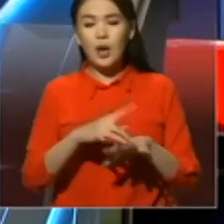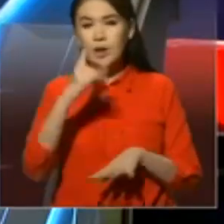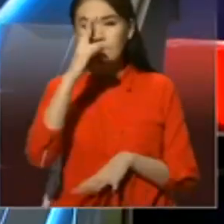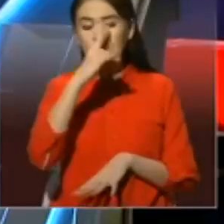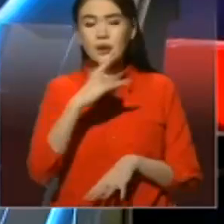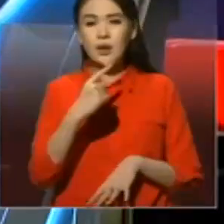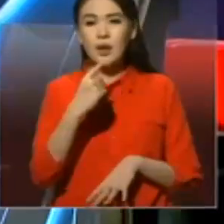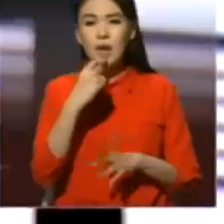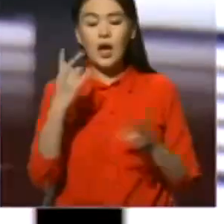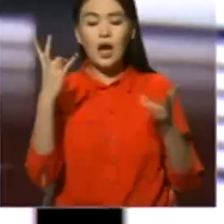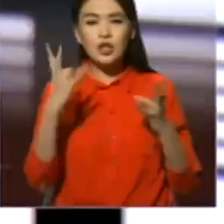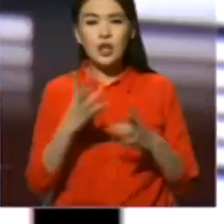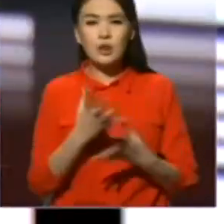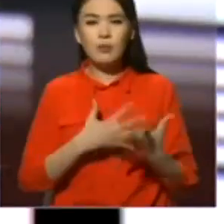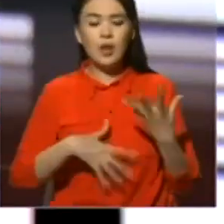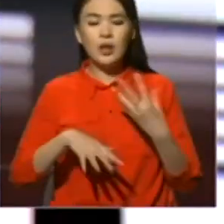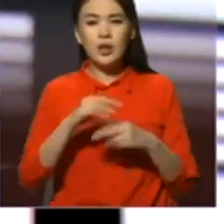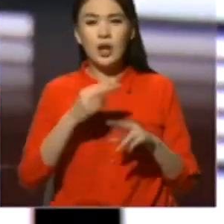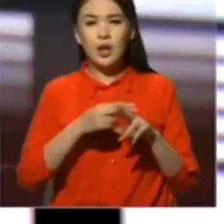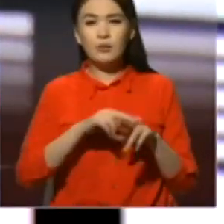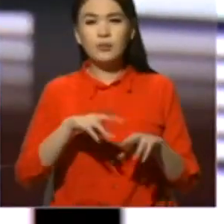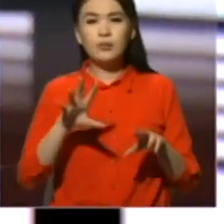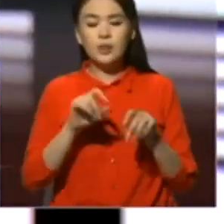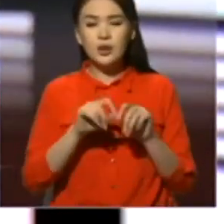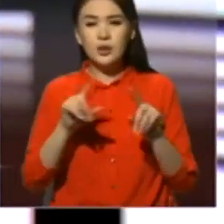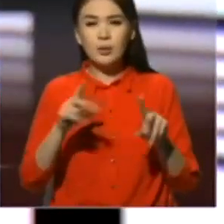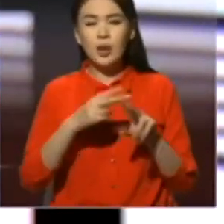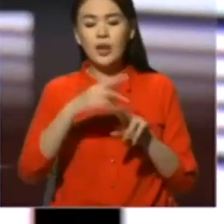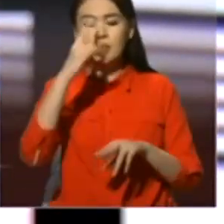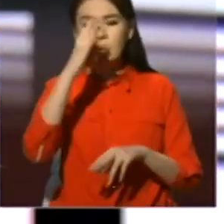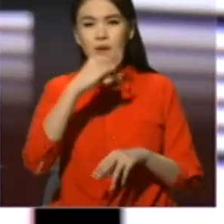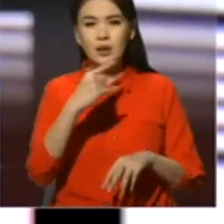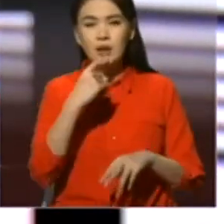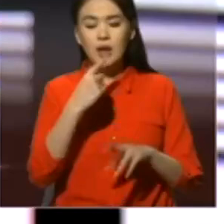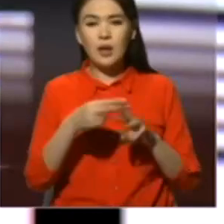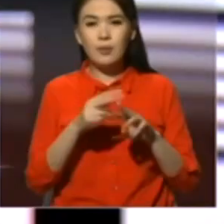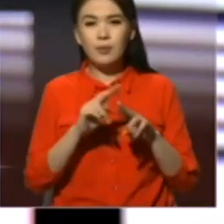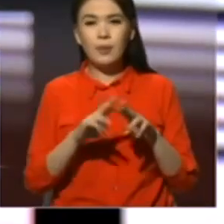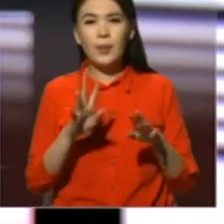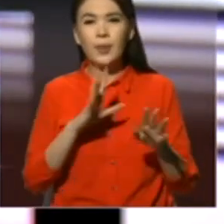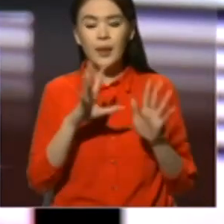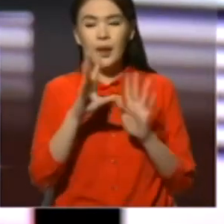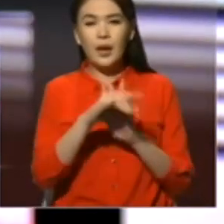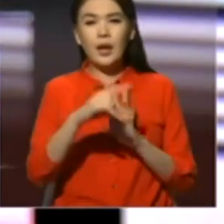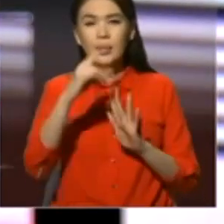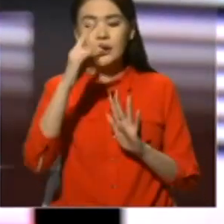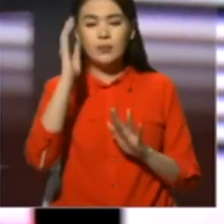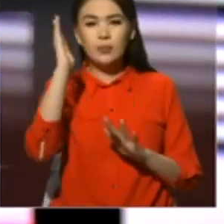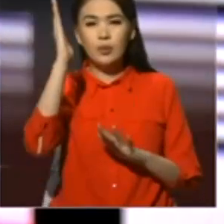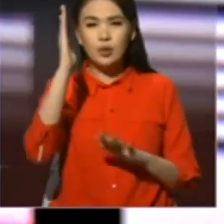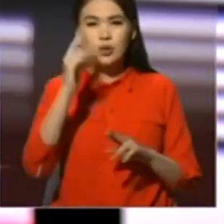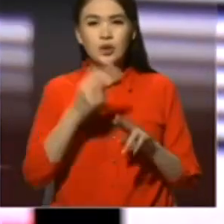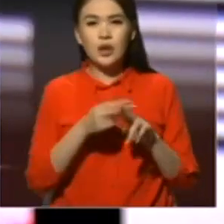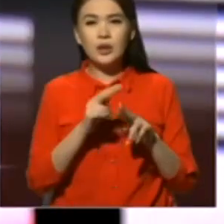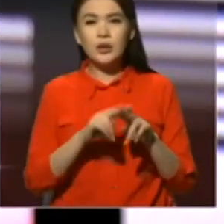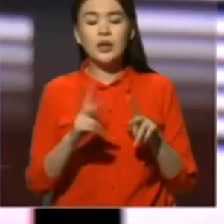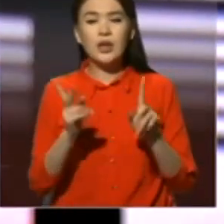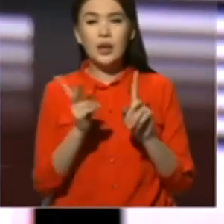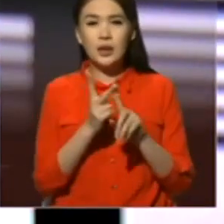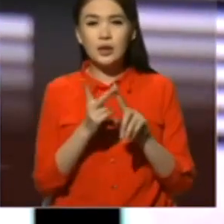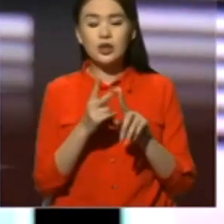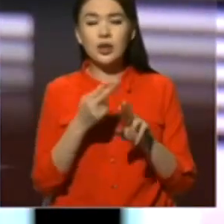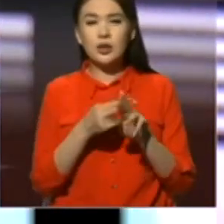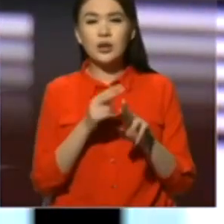қажет. Олардың барлығы мектепте қазақ тілінде оқып, қазақ тілінде білім алуға дайын. Қазақ тілі қазақ елінің болашағы деп санайды. Екінші бір мәселе,